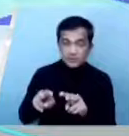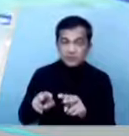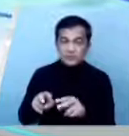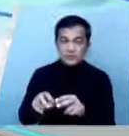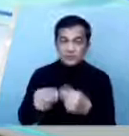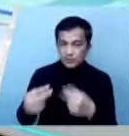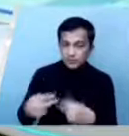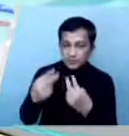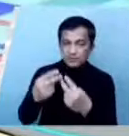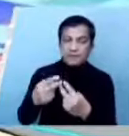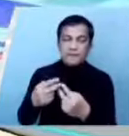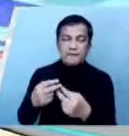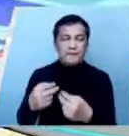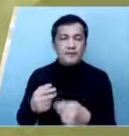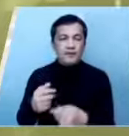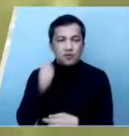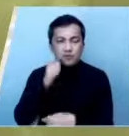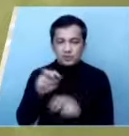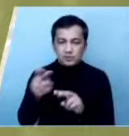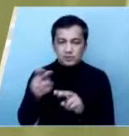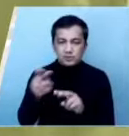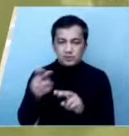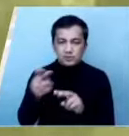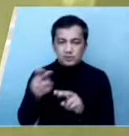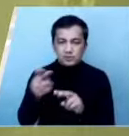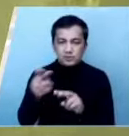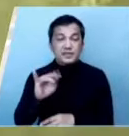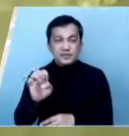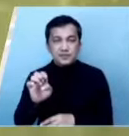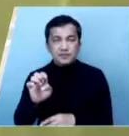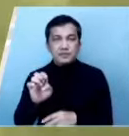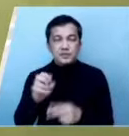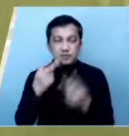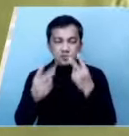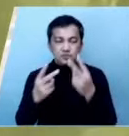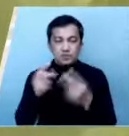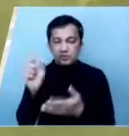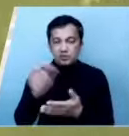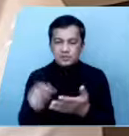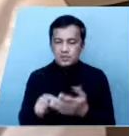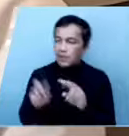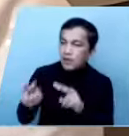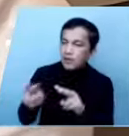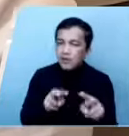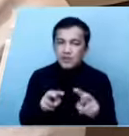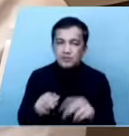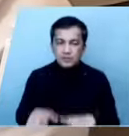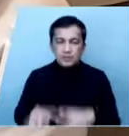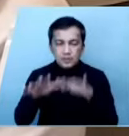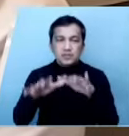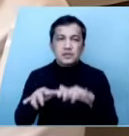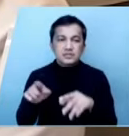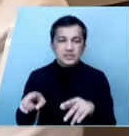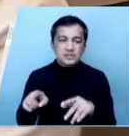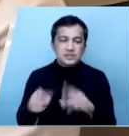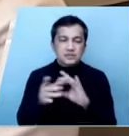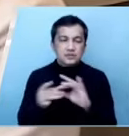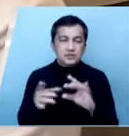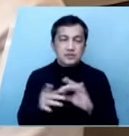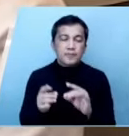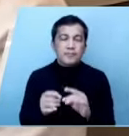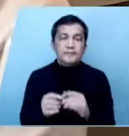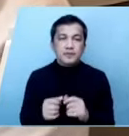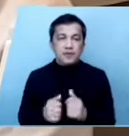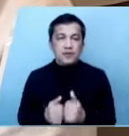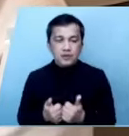manunood. Mas effective yung visuals nga. Yung graphics na makikita mo si Mel Chango biglang binabaha. Yung pala kasi kinikwento niya kung gano'ng kalala